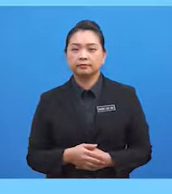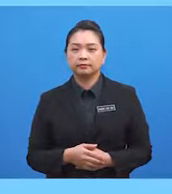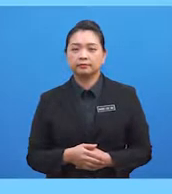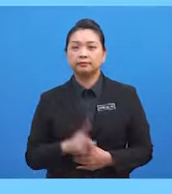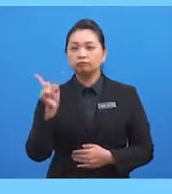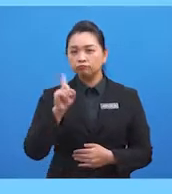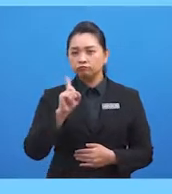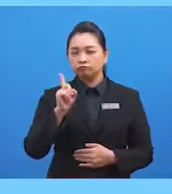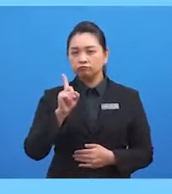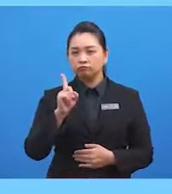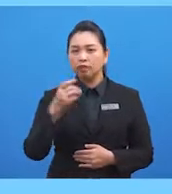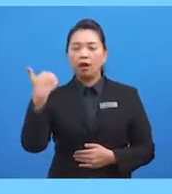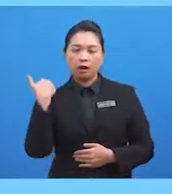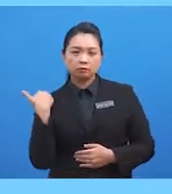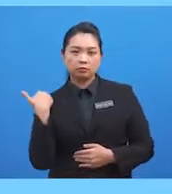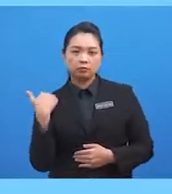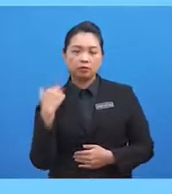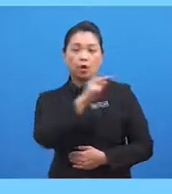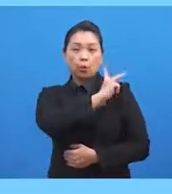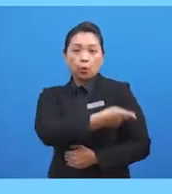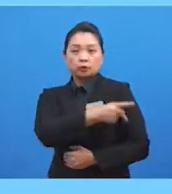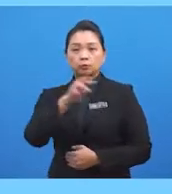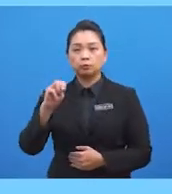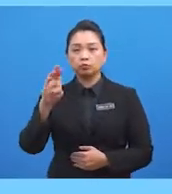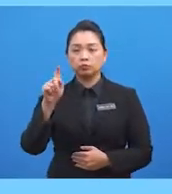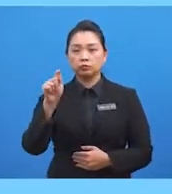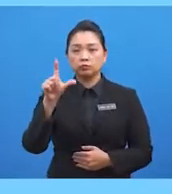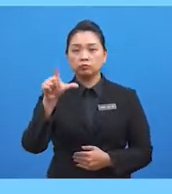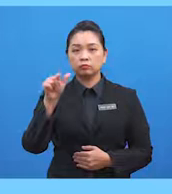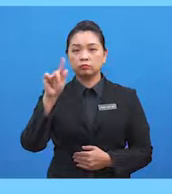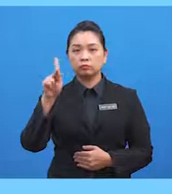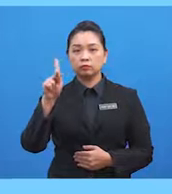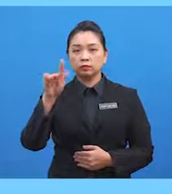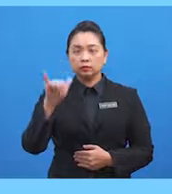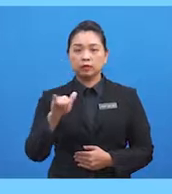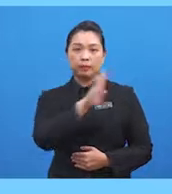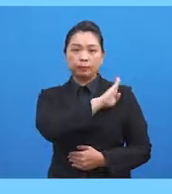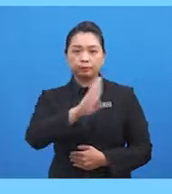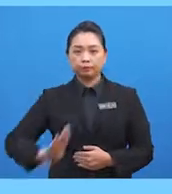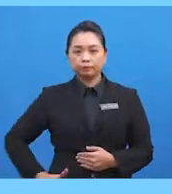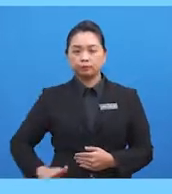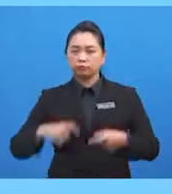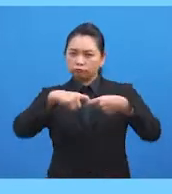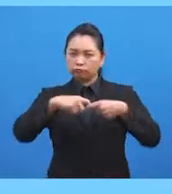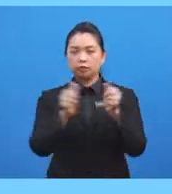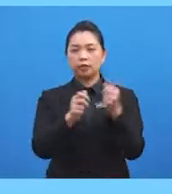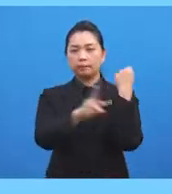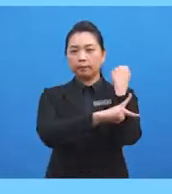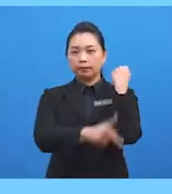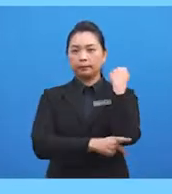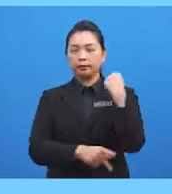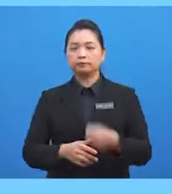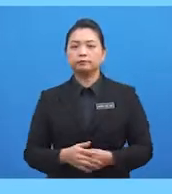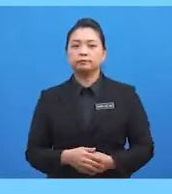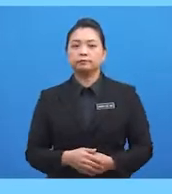Yang manakah merupakan kuasa mutlak Yang di-Pertuan Agong berkaitan Parlimen?